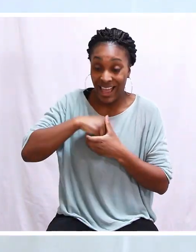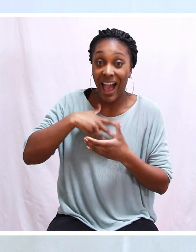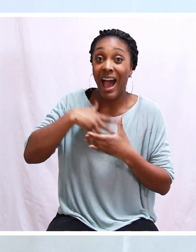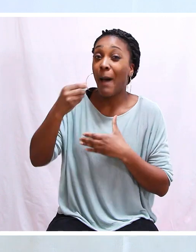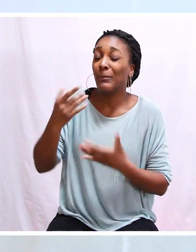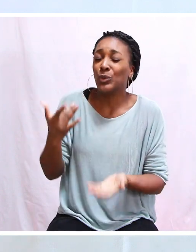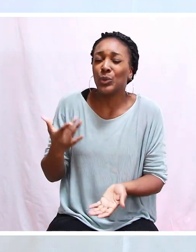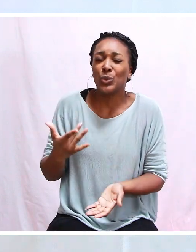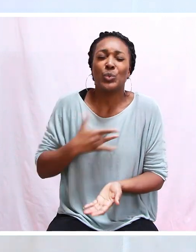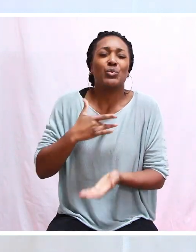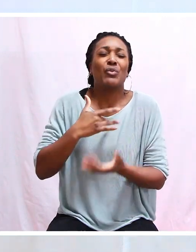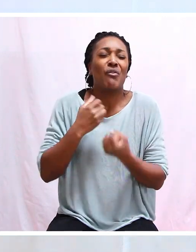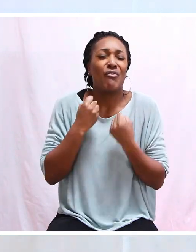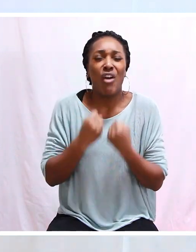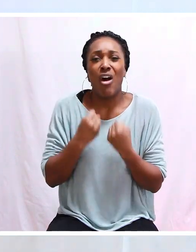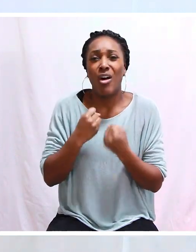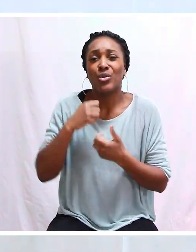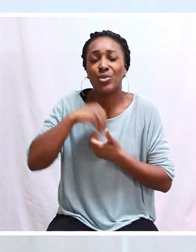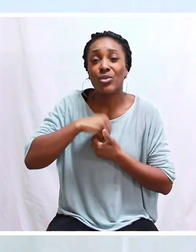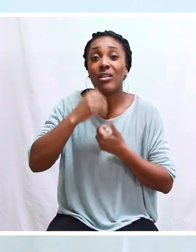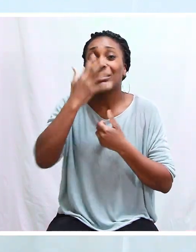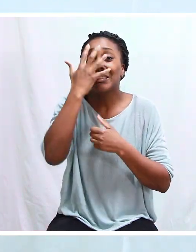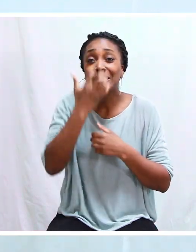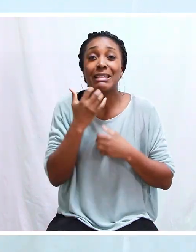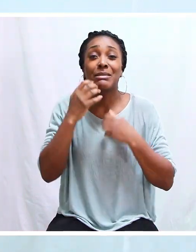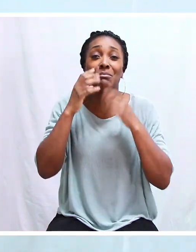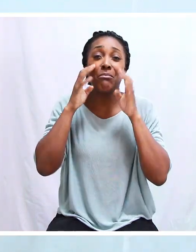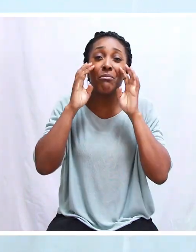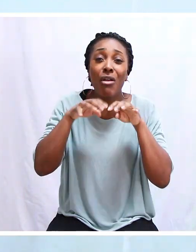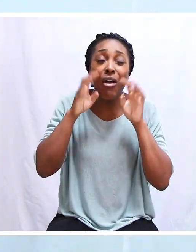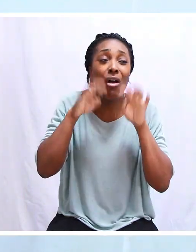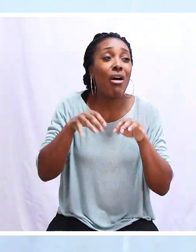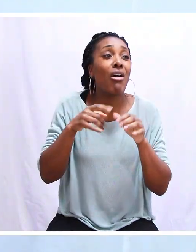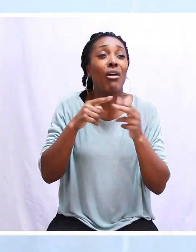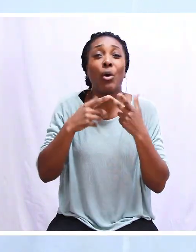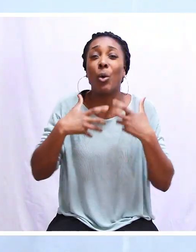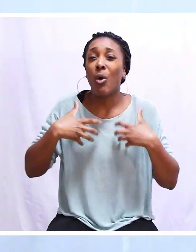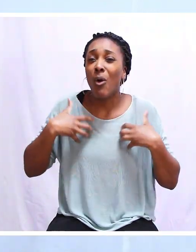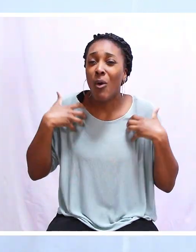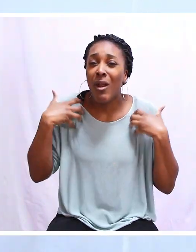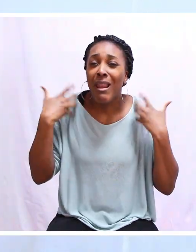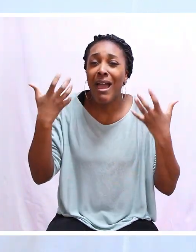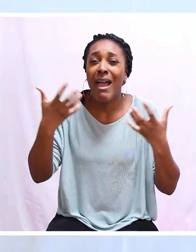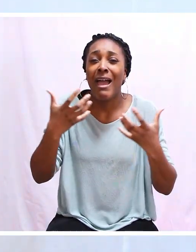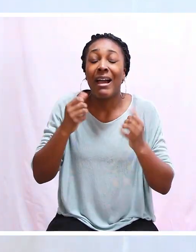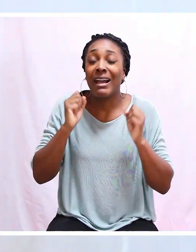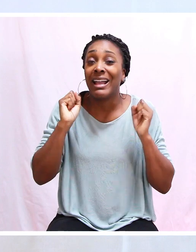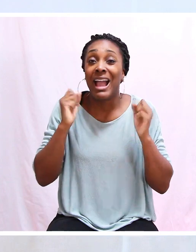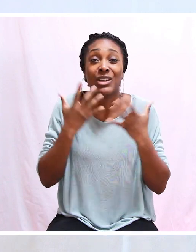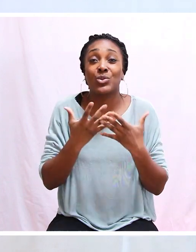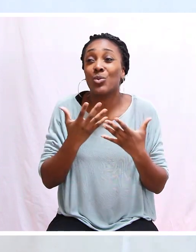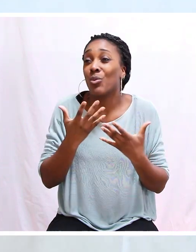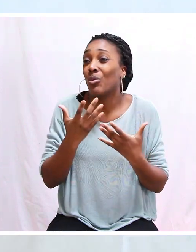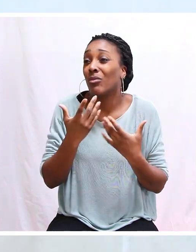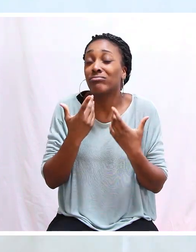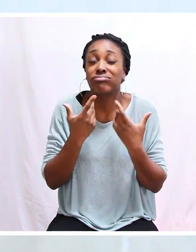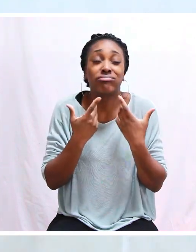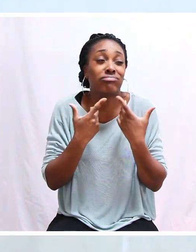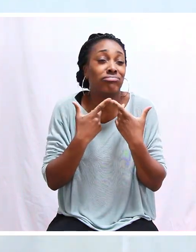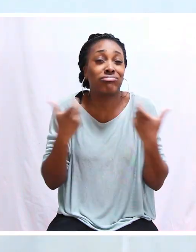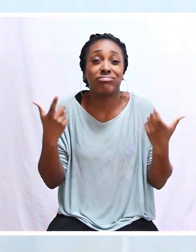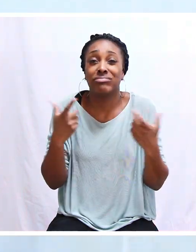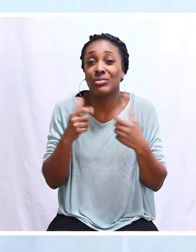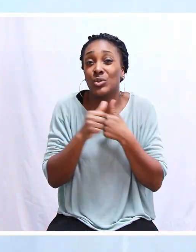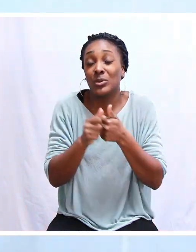on a la tristesse, les pleurs, on a parfois de la colère, on a parfois des réactions complètement différentes suivant